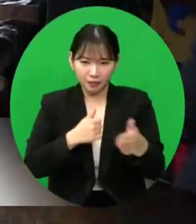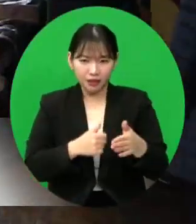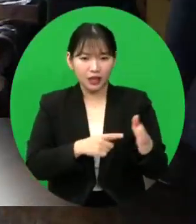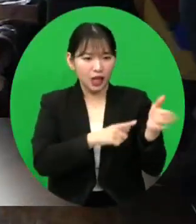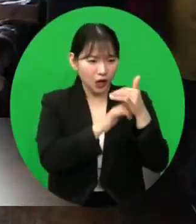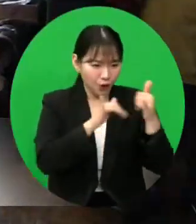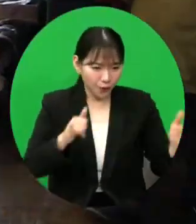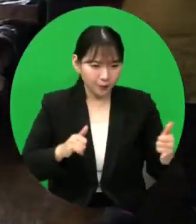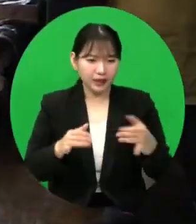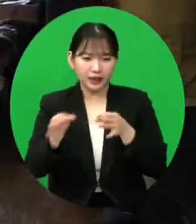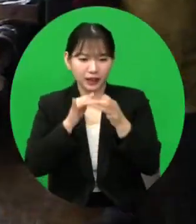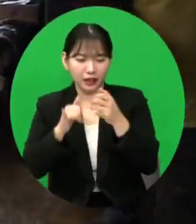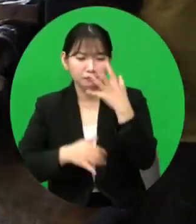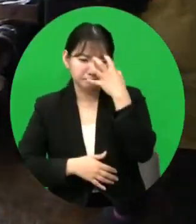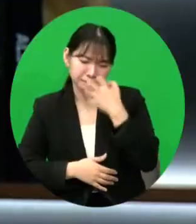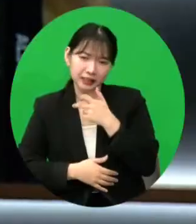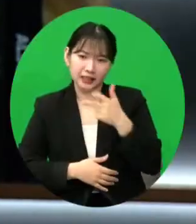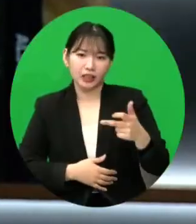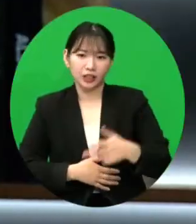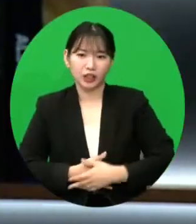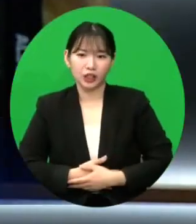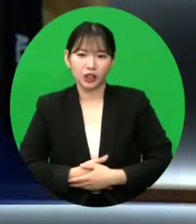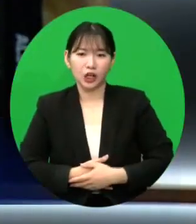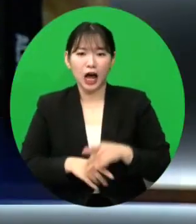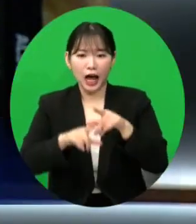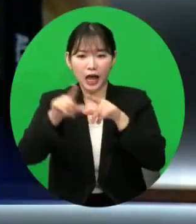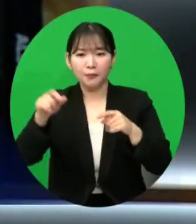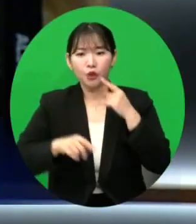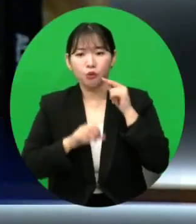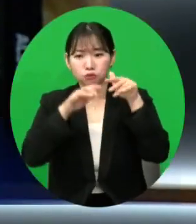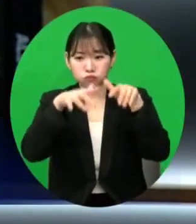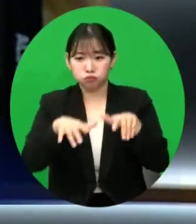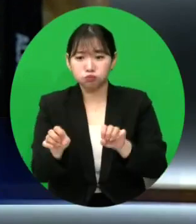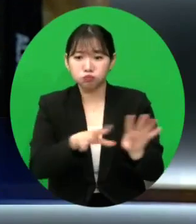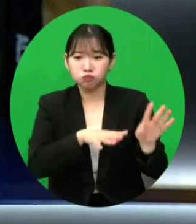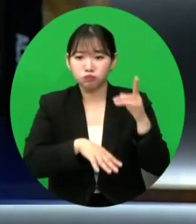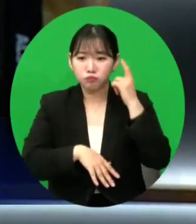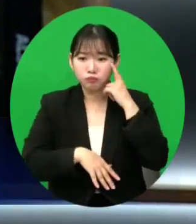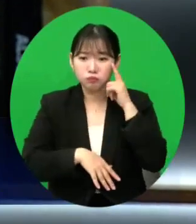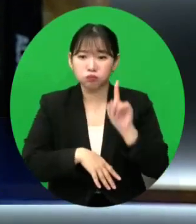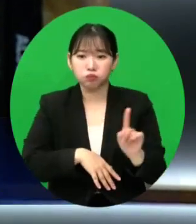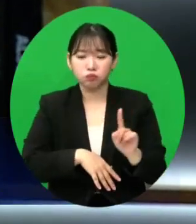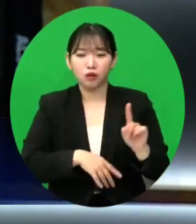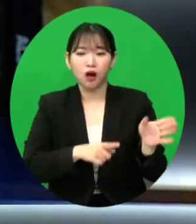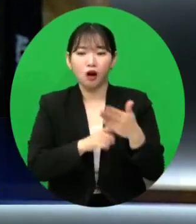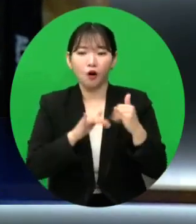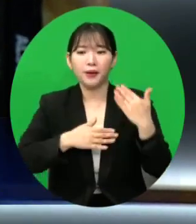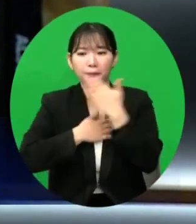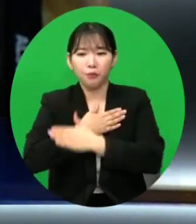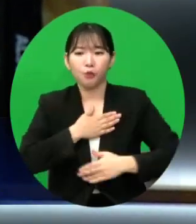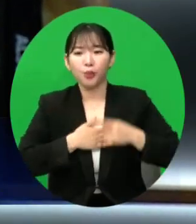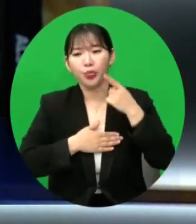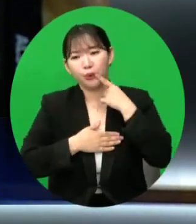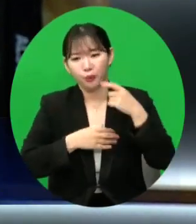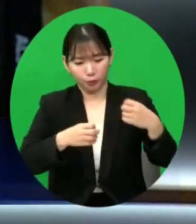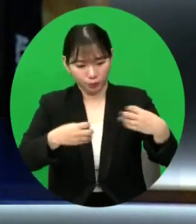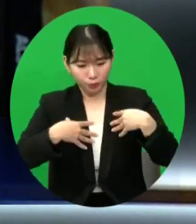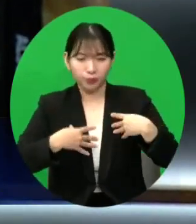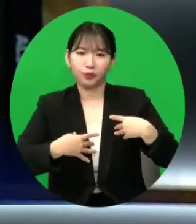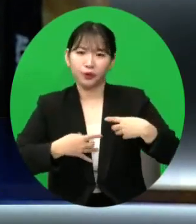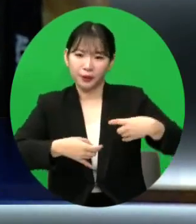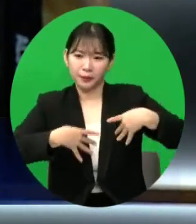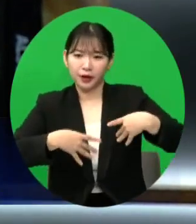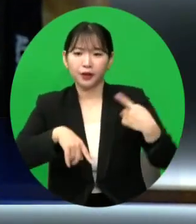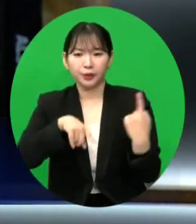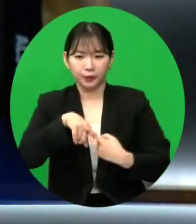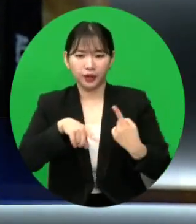상인들의 씨름은 깊어졌습니다. 후쿠시마 오염수를 방류한다는 것은 우리 몸에, 어민들의 몸에 독극물을 뿌린다. 이